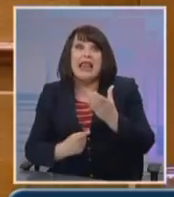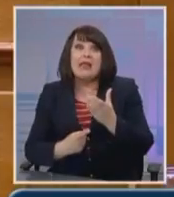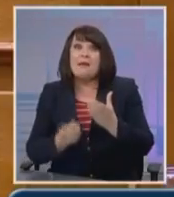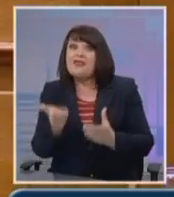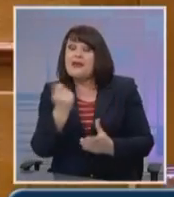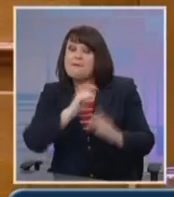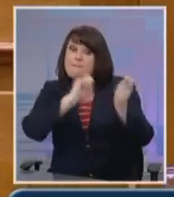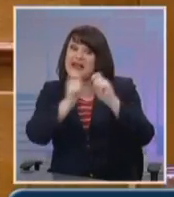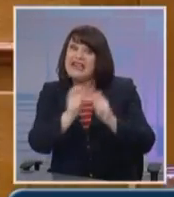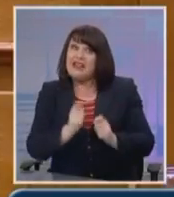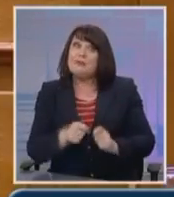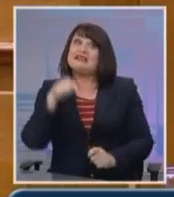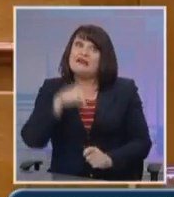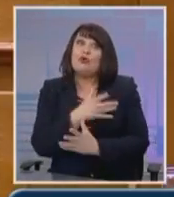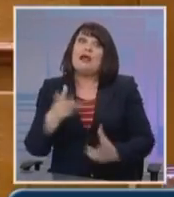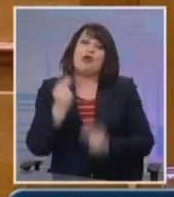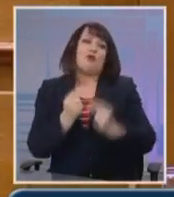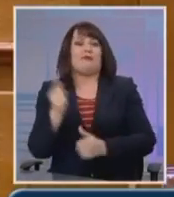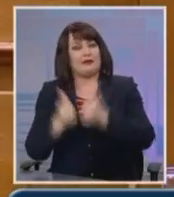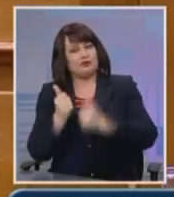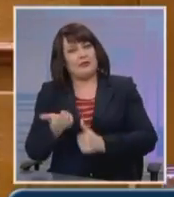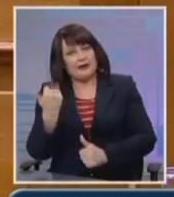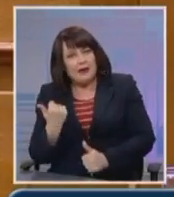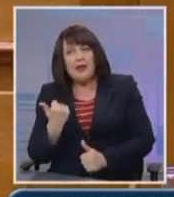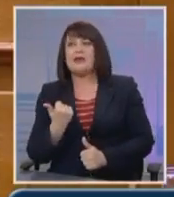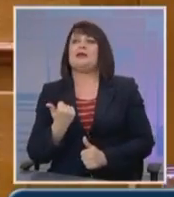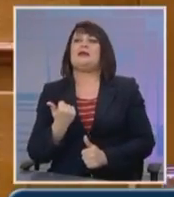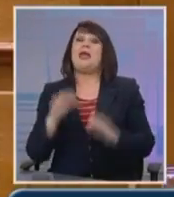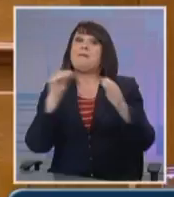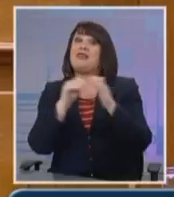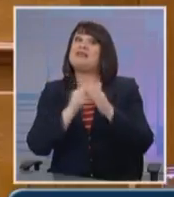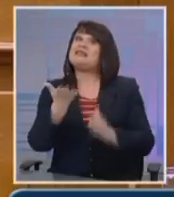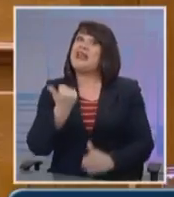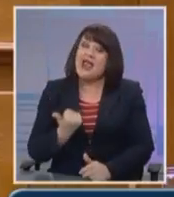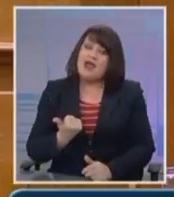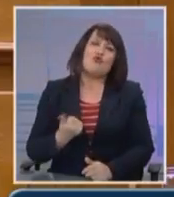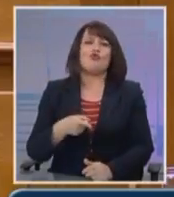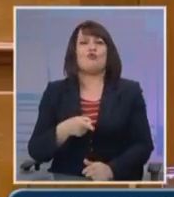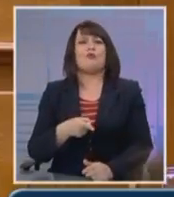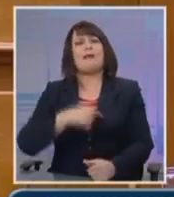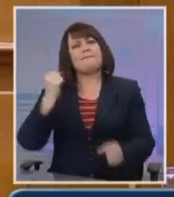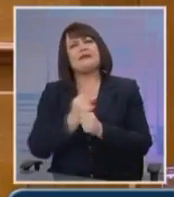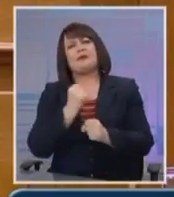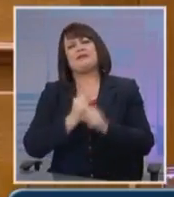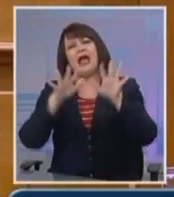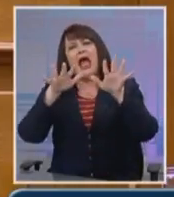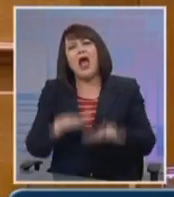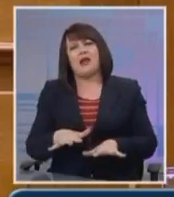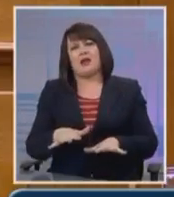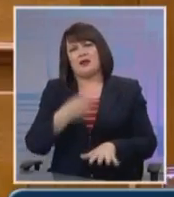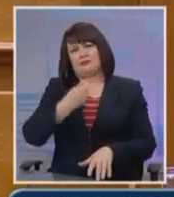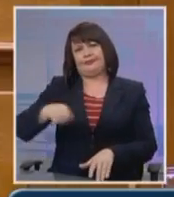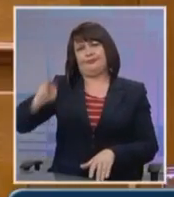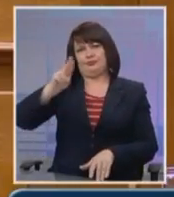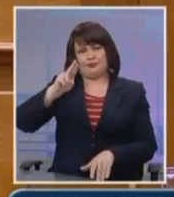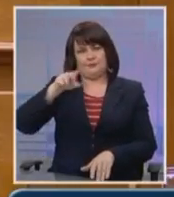μεταρρυθμίσεων, το έλλειμμα ανταγωνιστικότητας, το έλλειμμα επενδύσεων, η επίμονη ανεργία. Με άλλα λόγια,